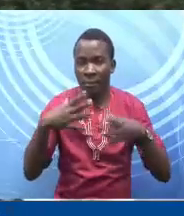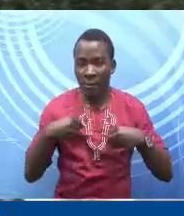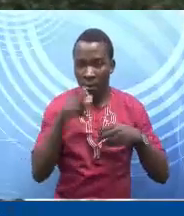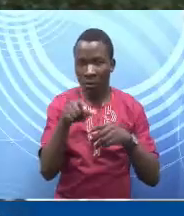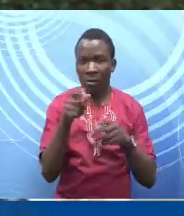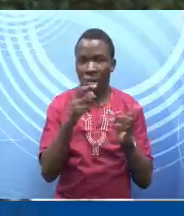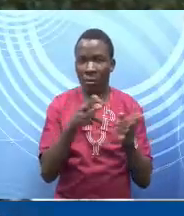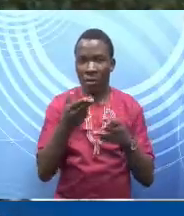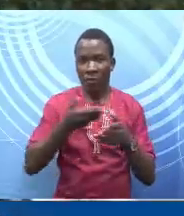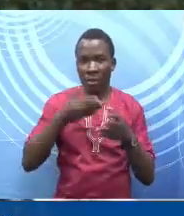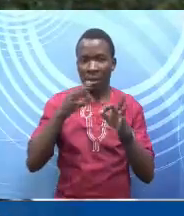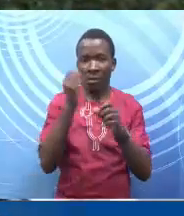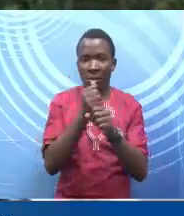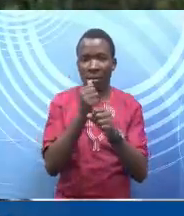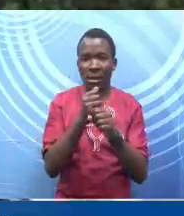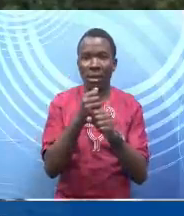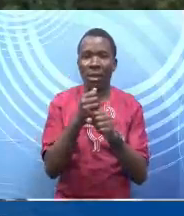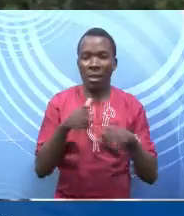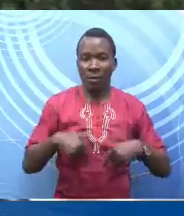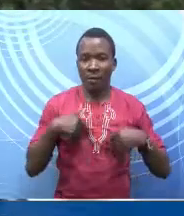akora kimutunze ariko kikaba cyarahagaze.